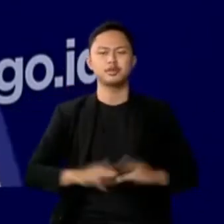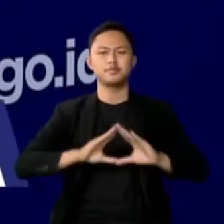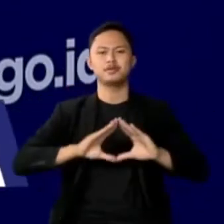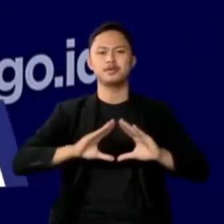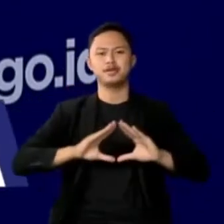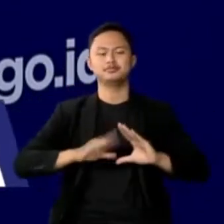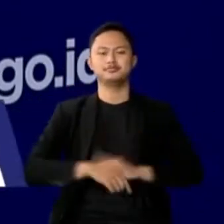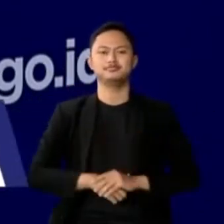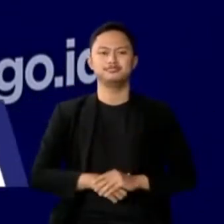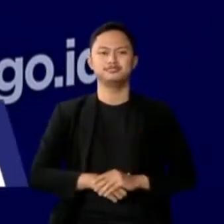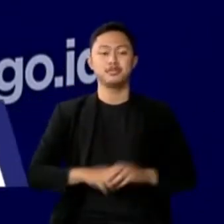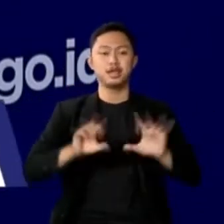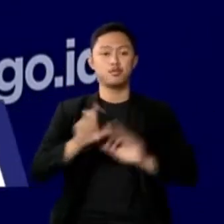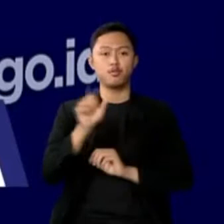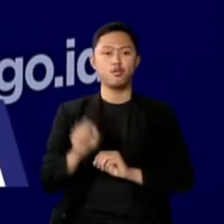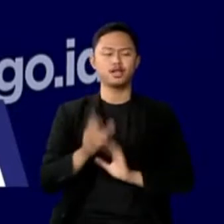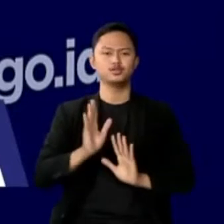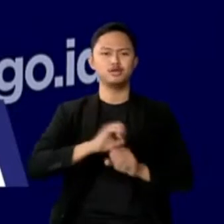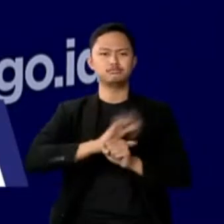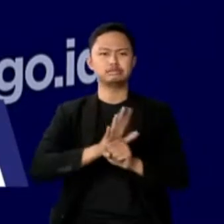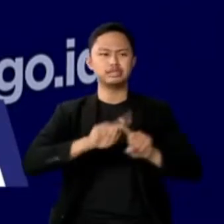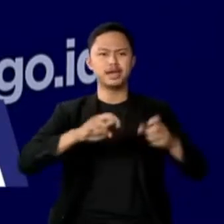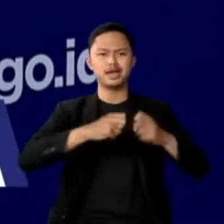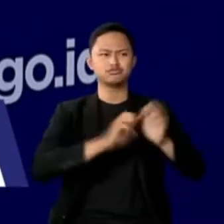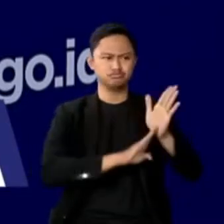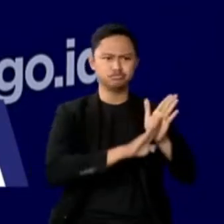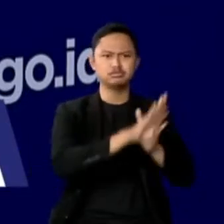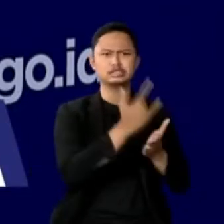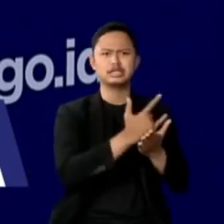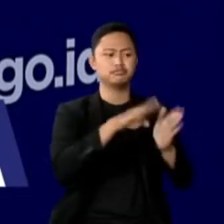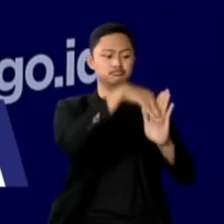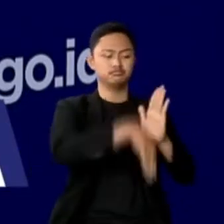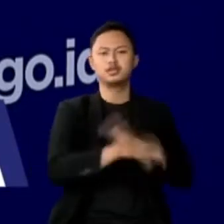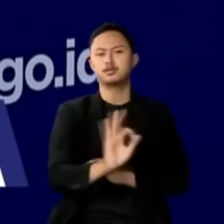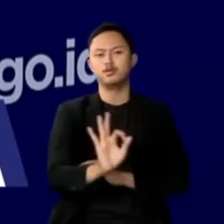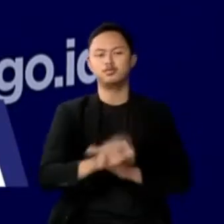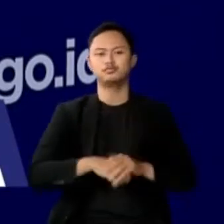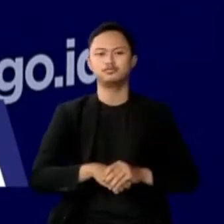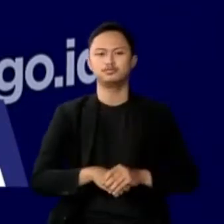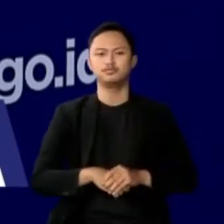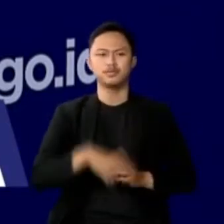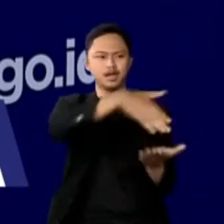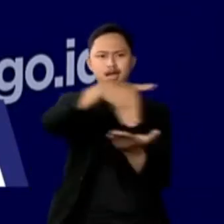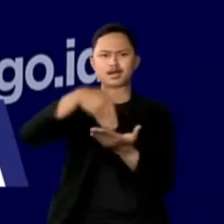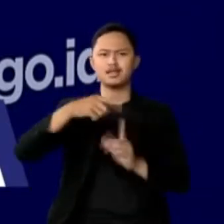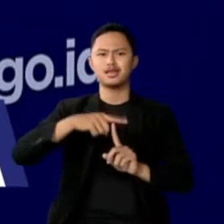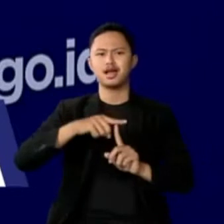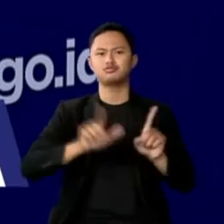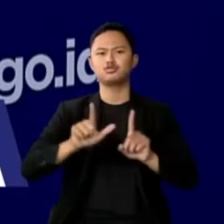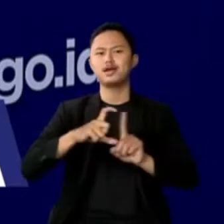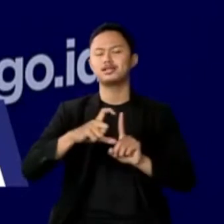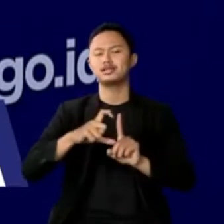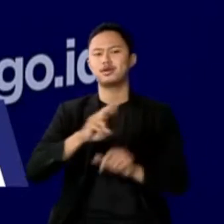sudah kita hidup ditengah fun demi namun angka penularan belum menurun atau menunjukkan adanya penurunan bahkan berdasarkan data per tanggal